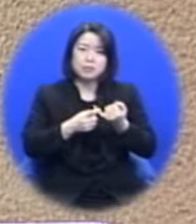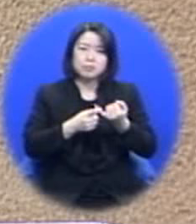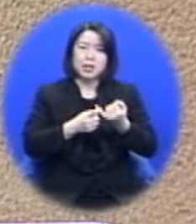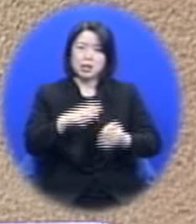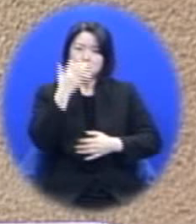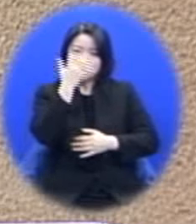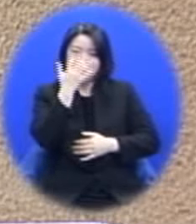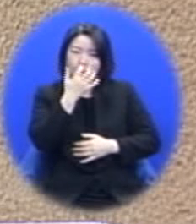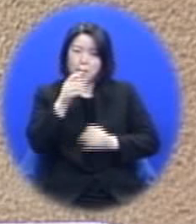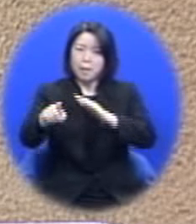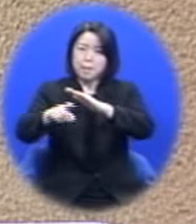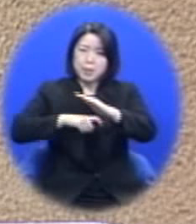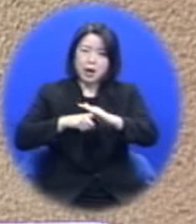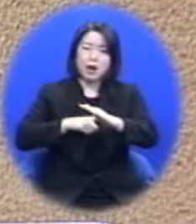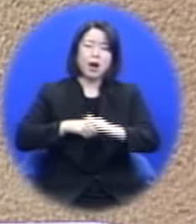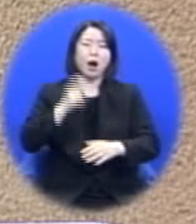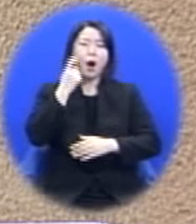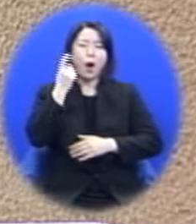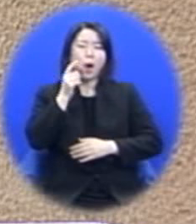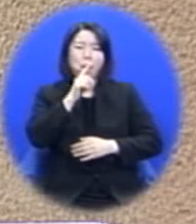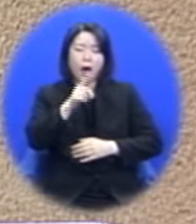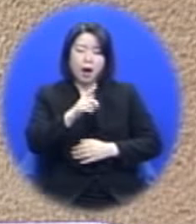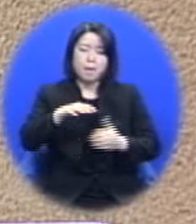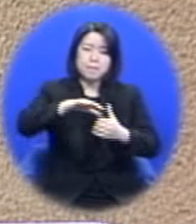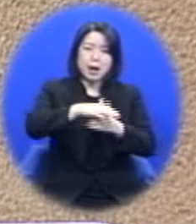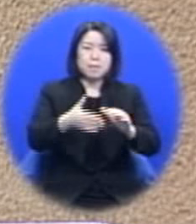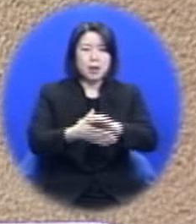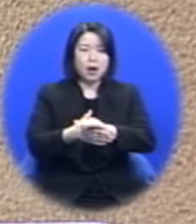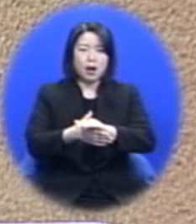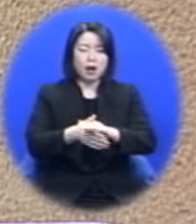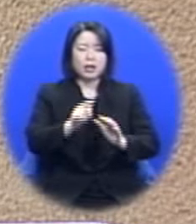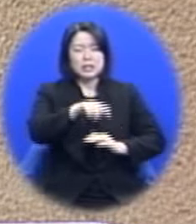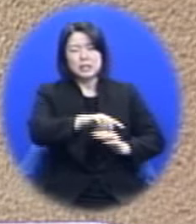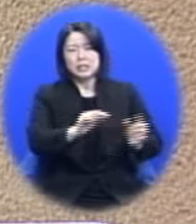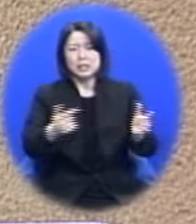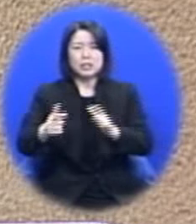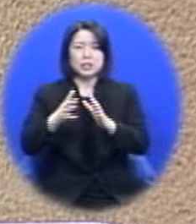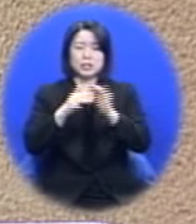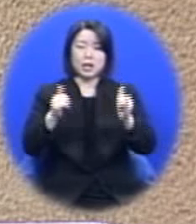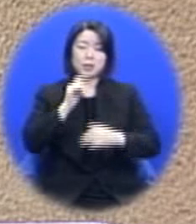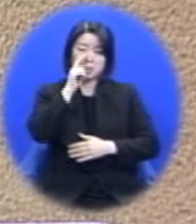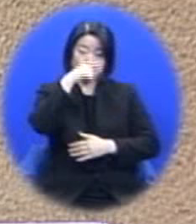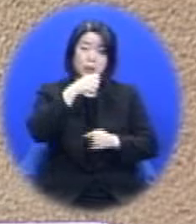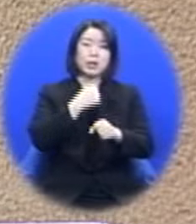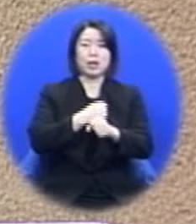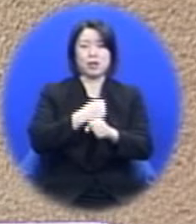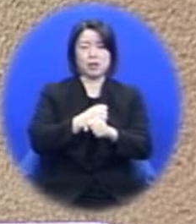거짓 증언과 비방이니 이런 것들이 사람을 더럽게 하는 것이요.